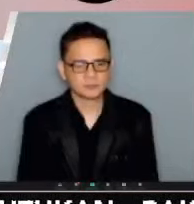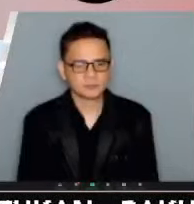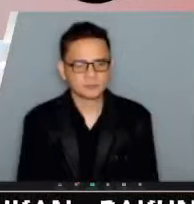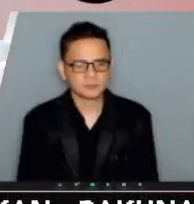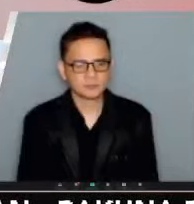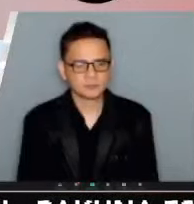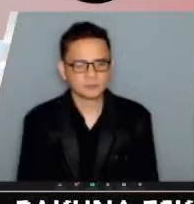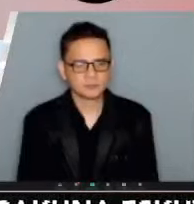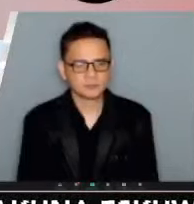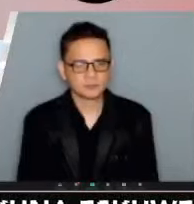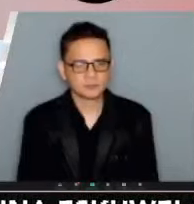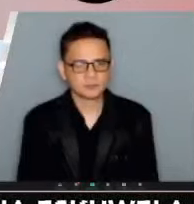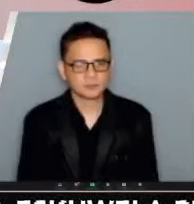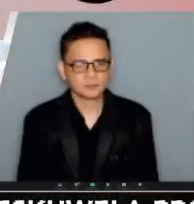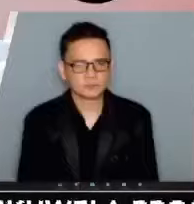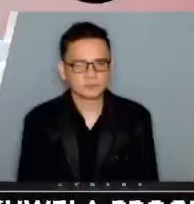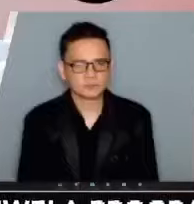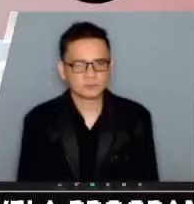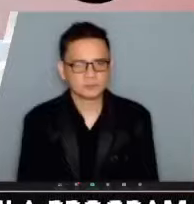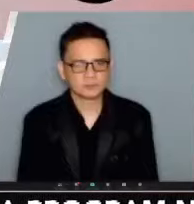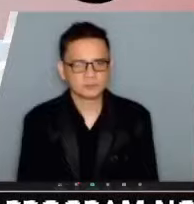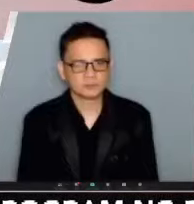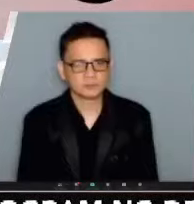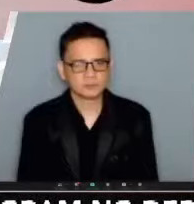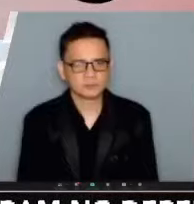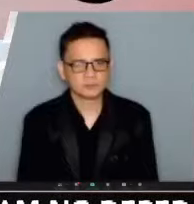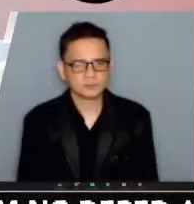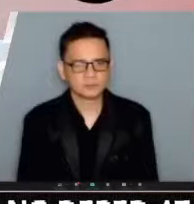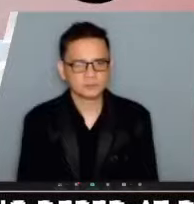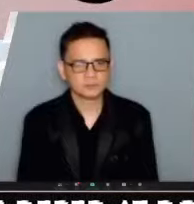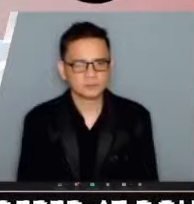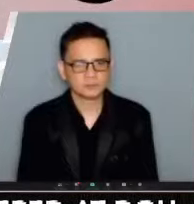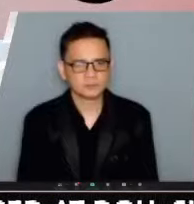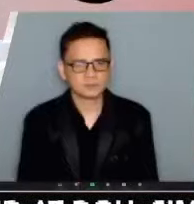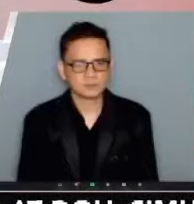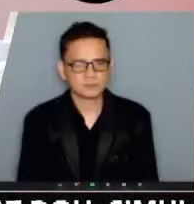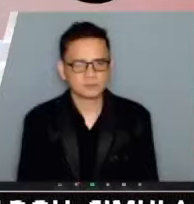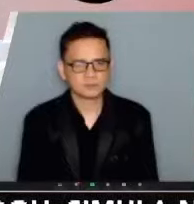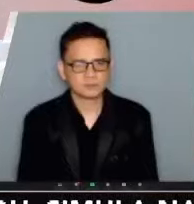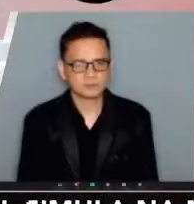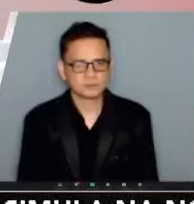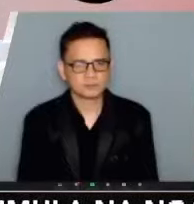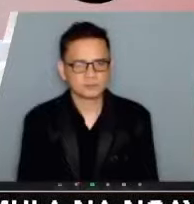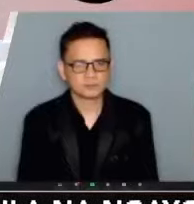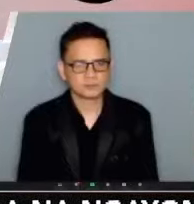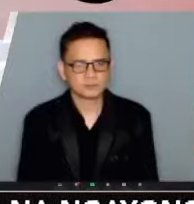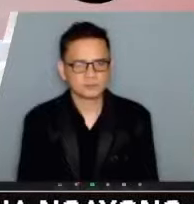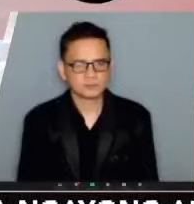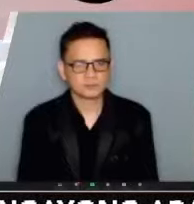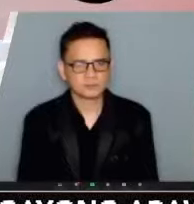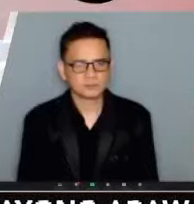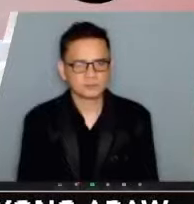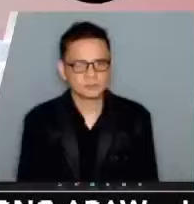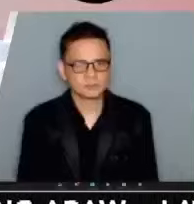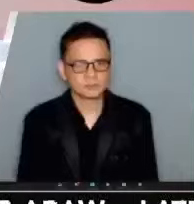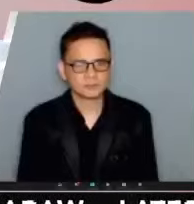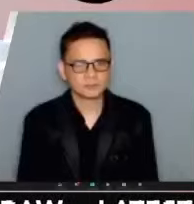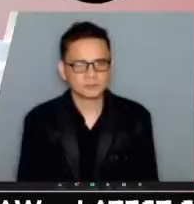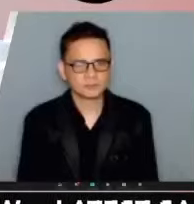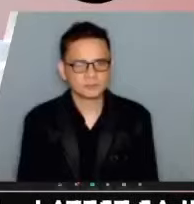OWA Western Officer, yung mga pag-uwi nila. No? Problema kasi, functioning pa naman ang pamahala ng Lebanon.